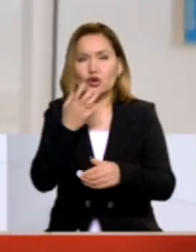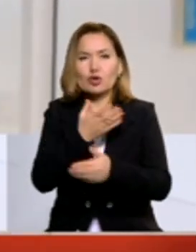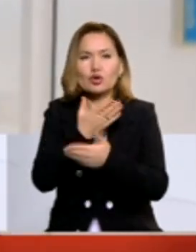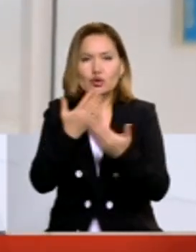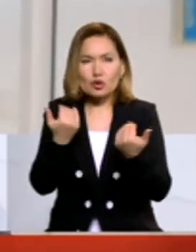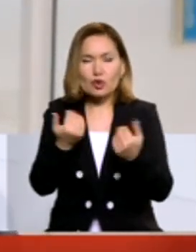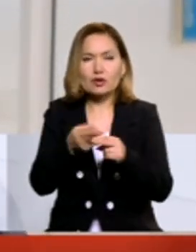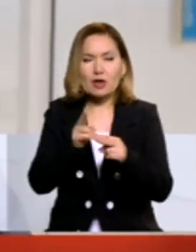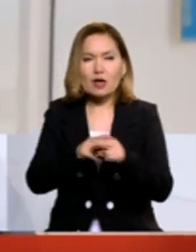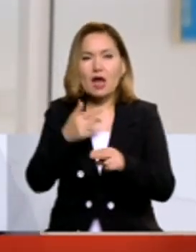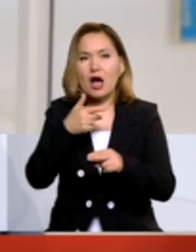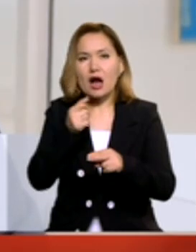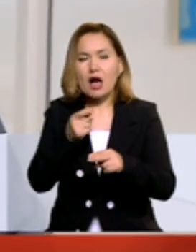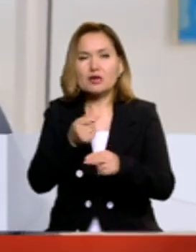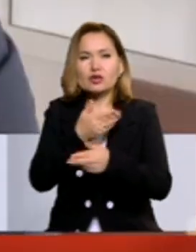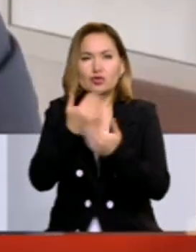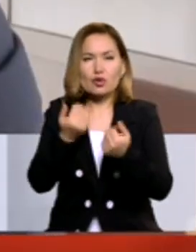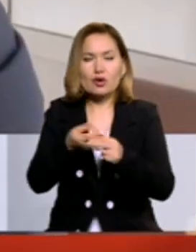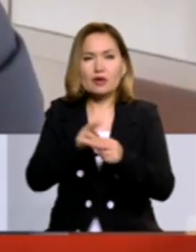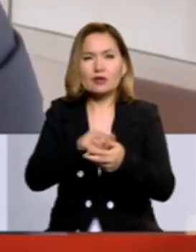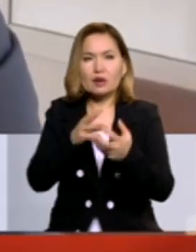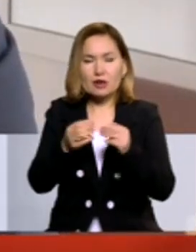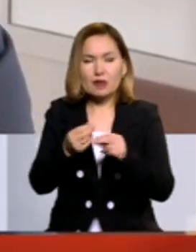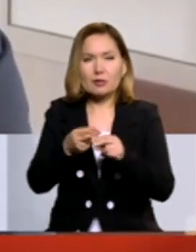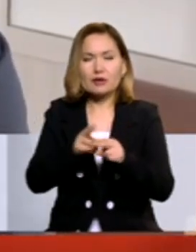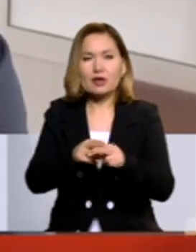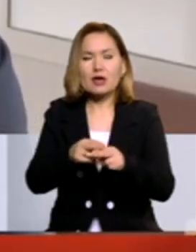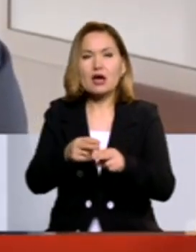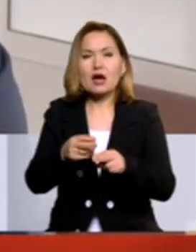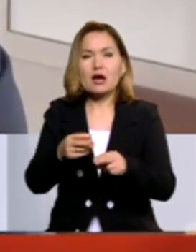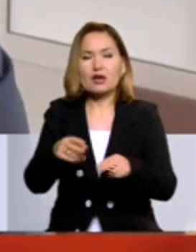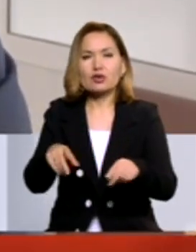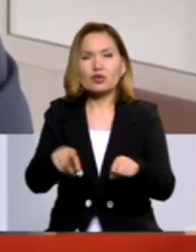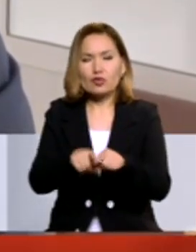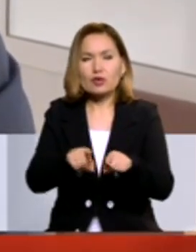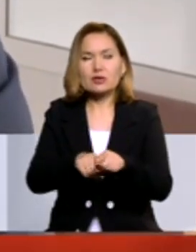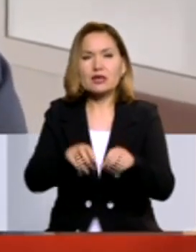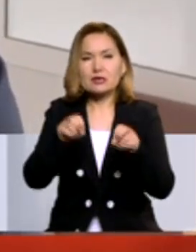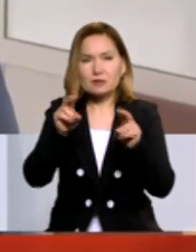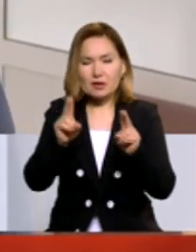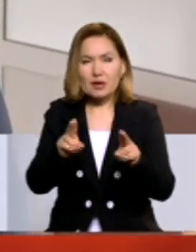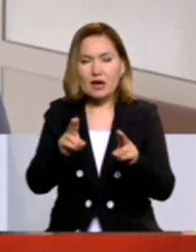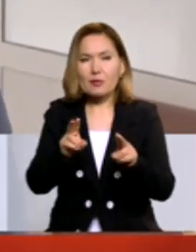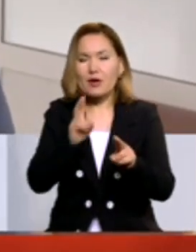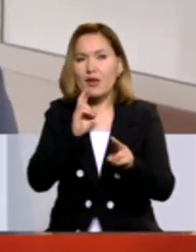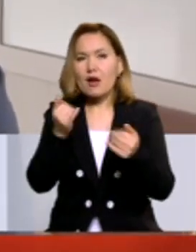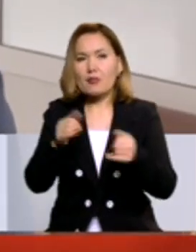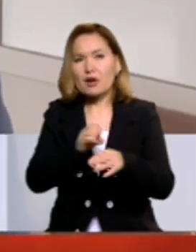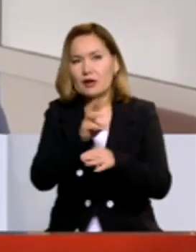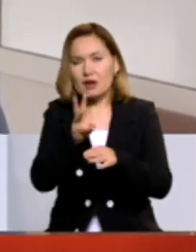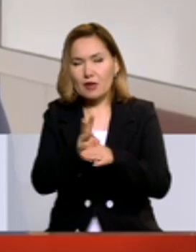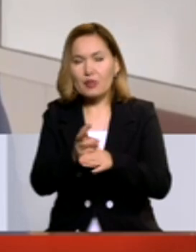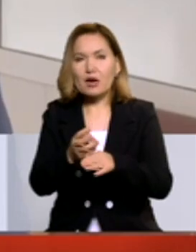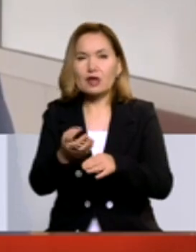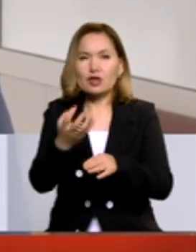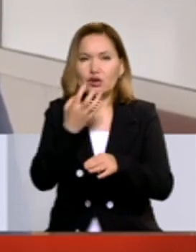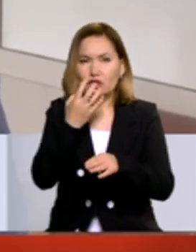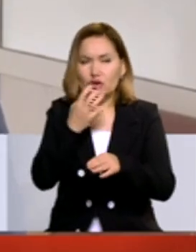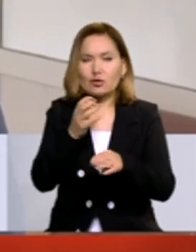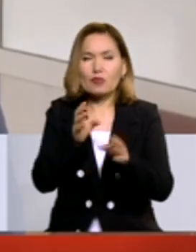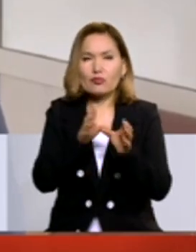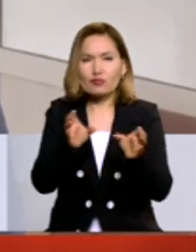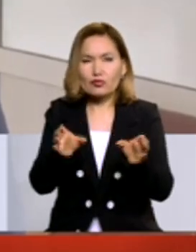жылусыз, газсыз тұр. Оған байланысты жанар жағармаймен жұмыс істейтін арнайы құрылғы қойып, насостармен олардың жылу жүйелерін айналдырып,